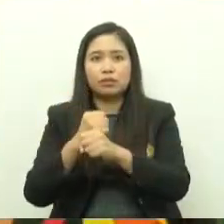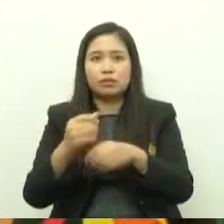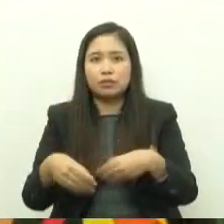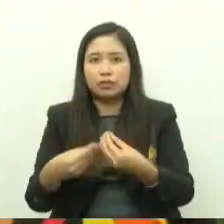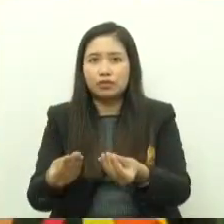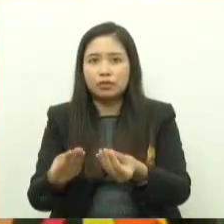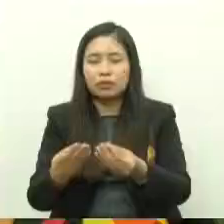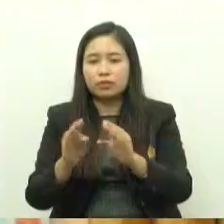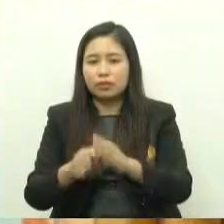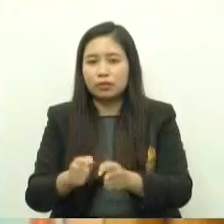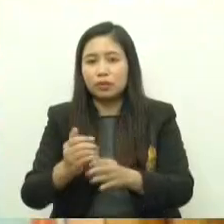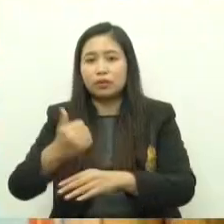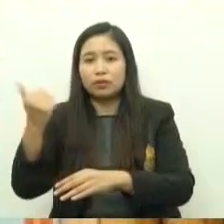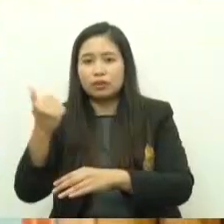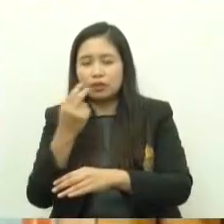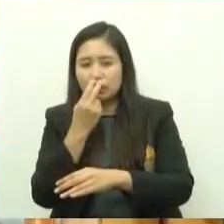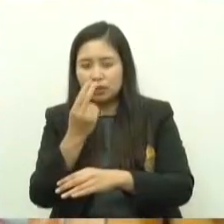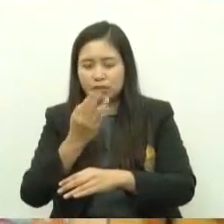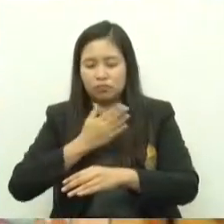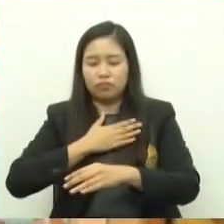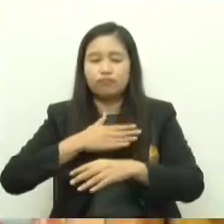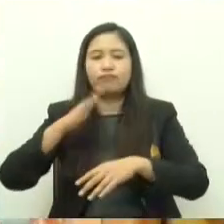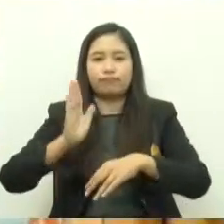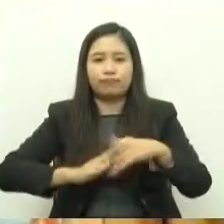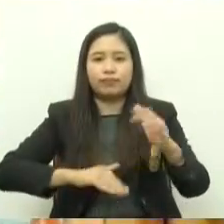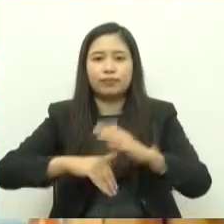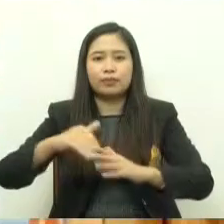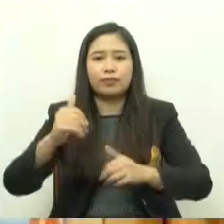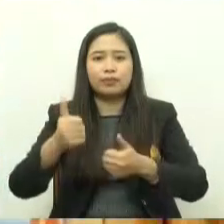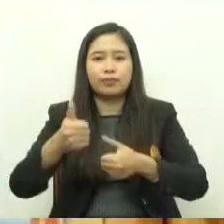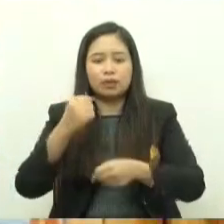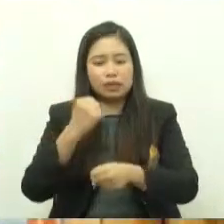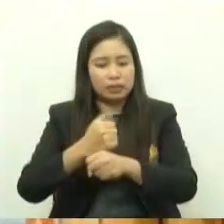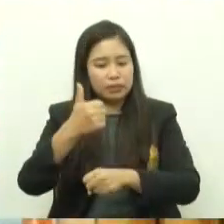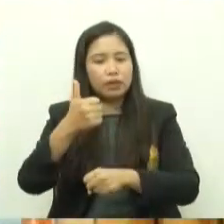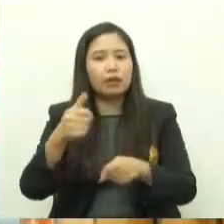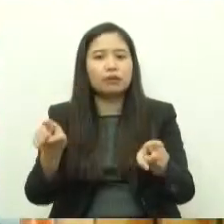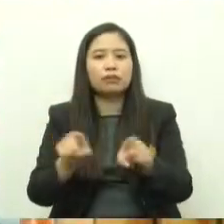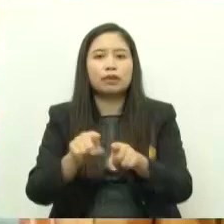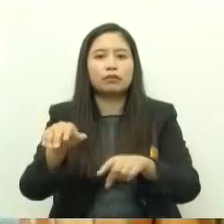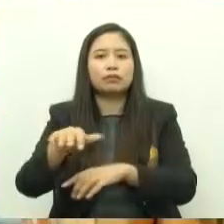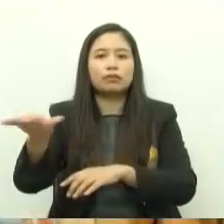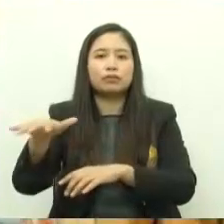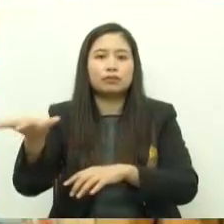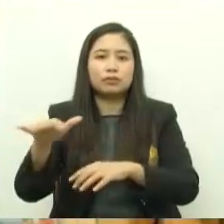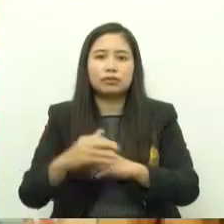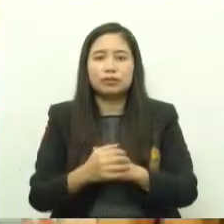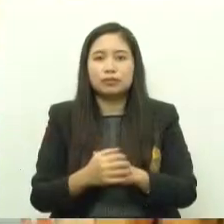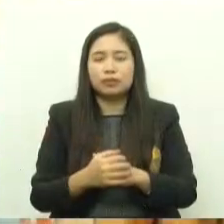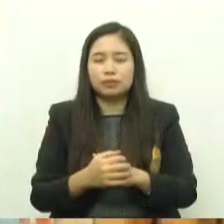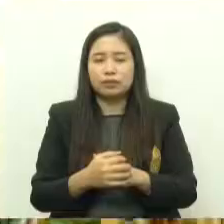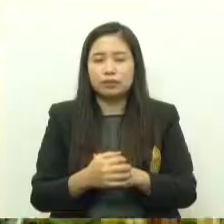เห็นเห็นว่าผมก็มีสีมือแล้วก็ทำได้เหมือนคนอื่นเขาด้วย